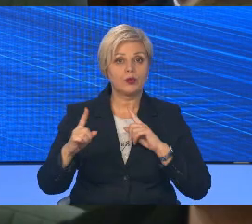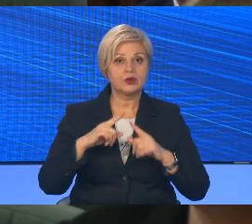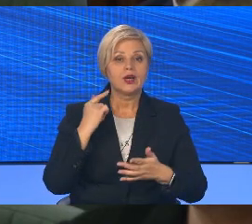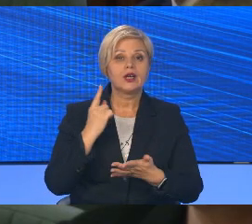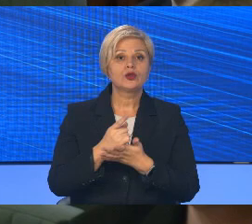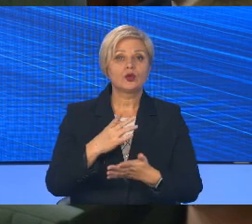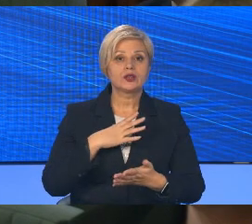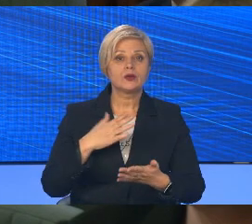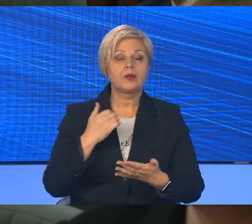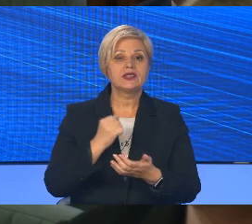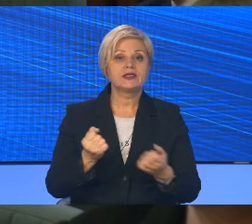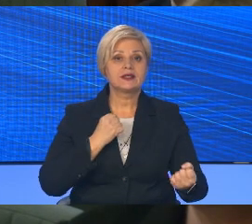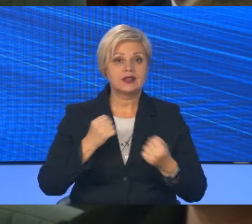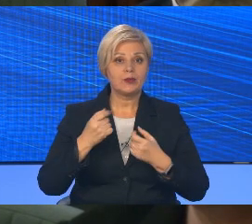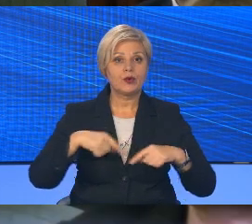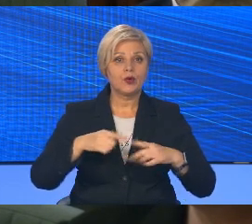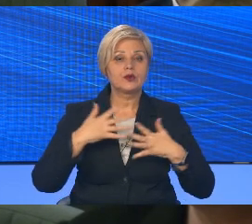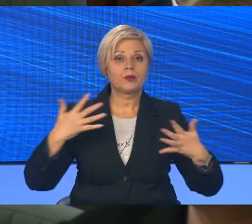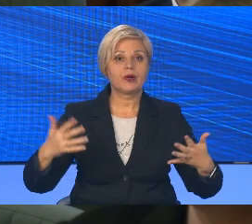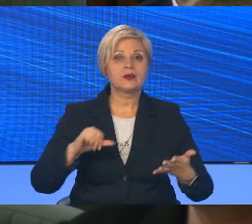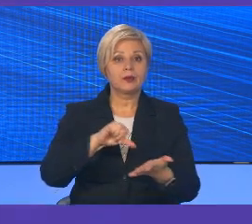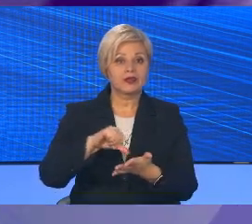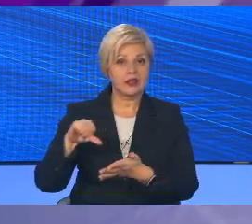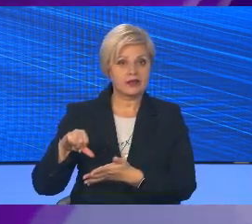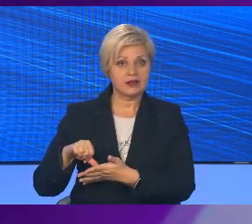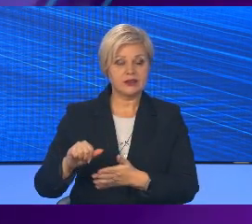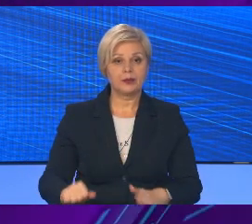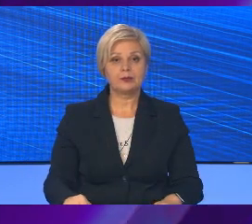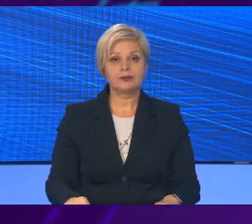стаць стабілізуючым органам з шырокім прадстаўніцтвам.